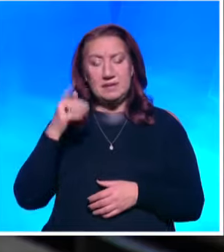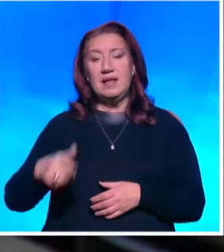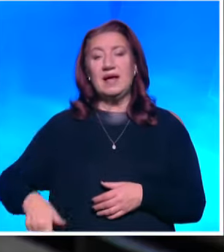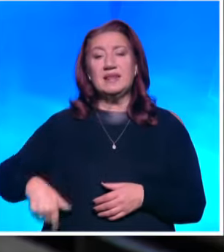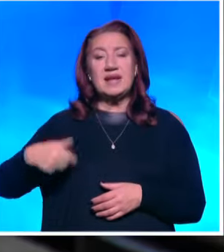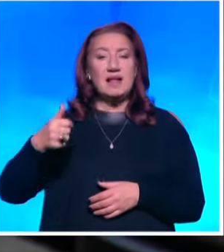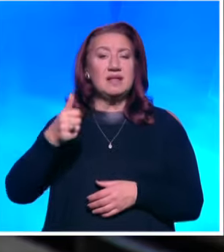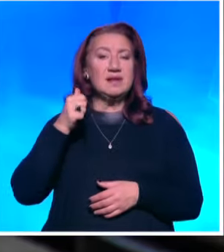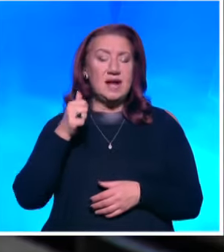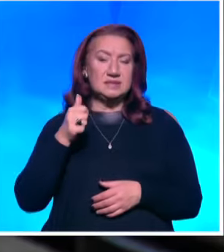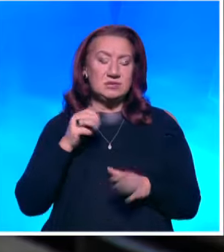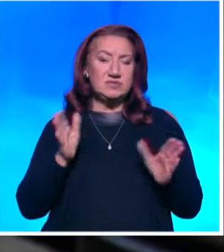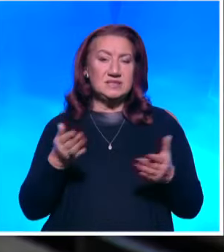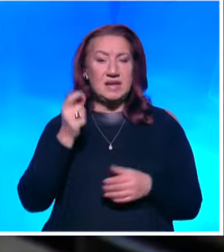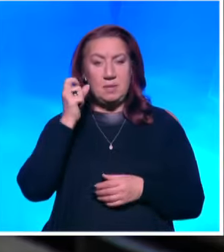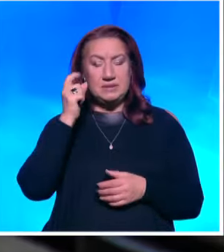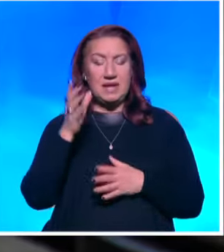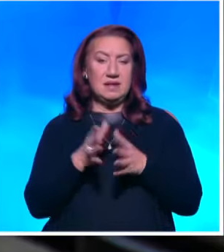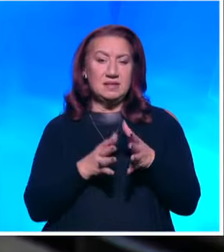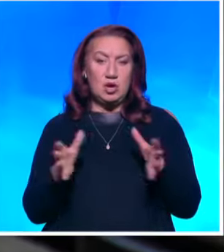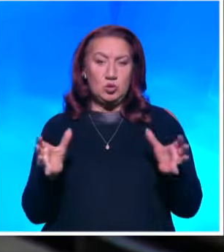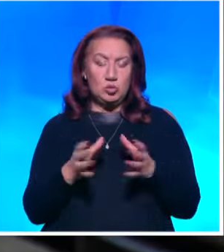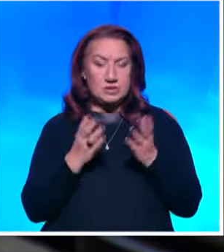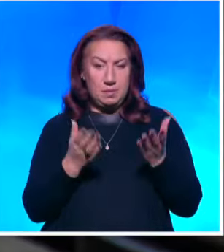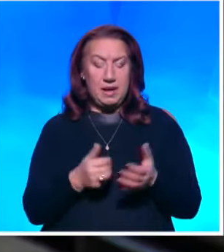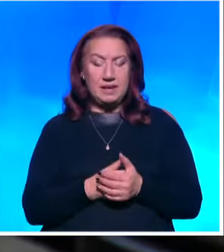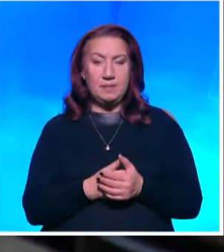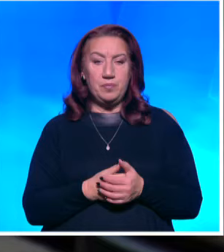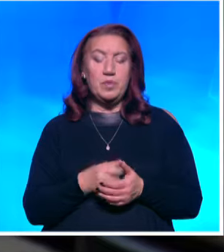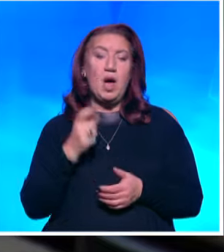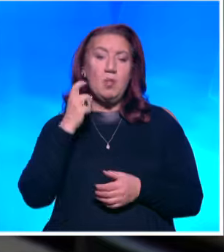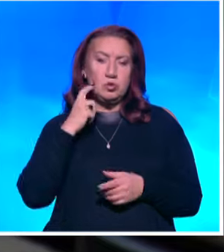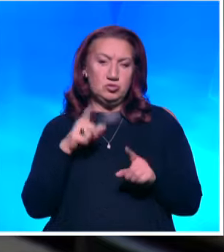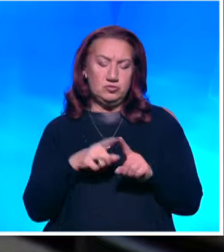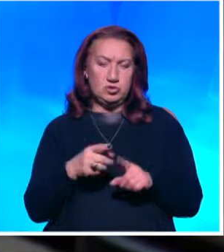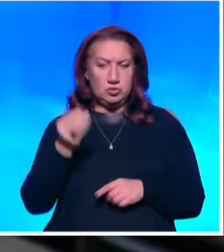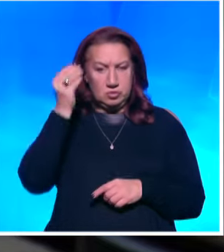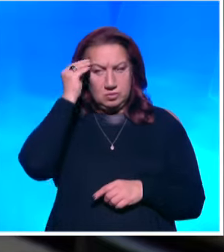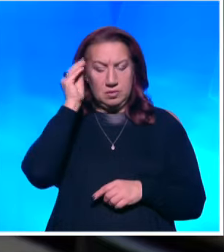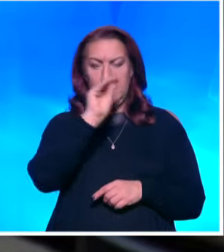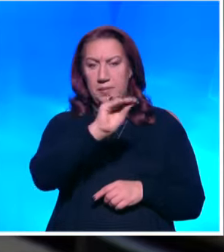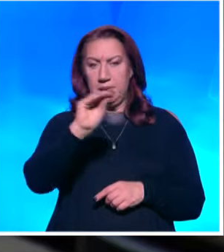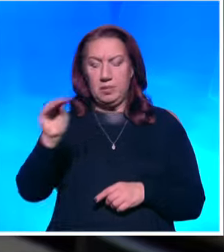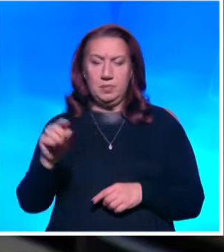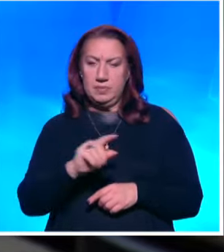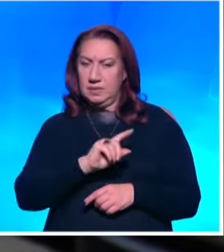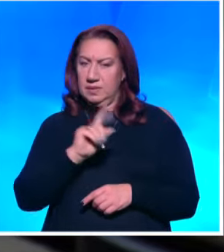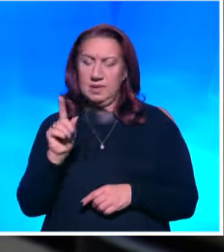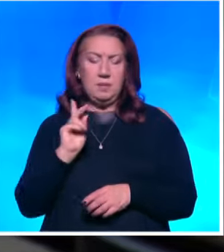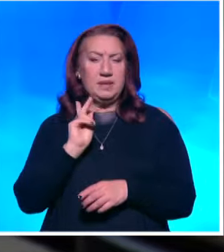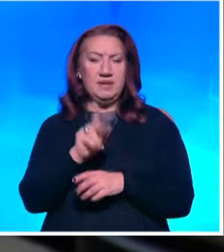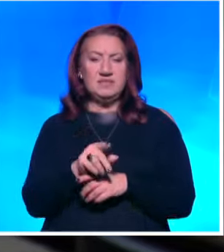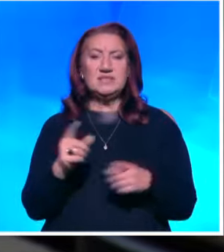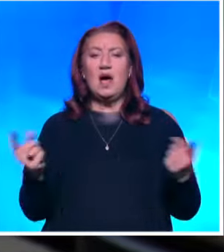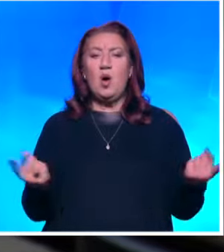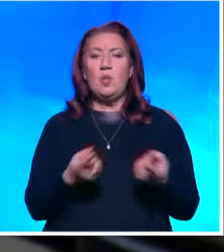демократична българия да стане председател на народното събрание борисов също така припомня че категорично няма да влиза в управление